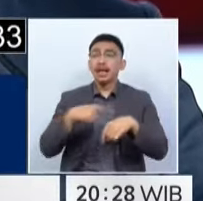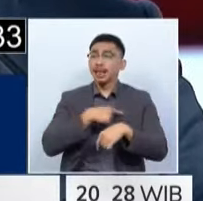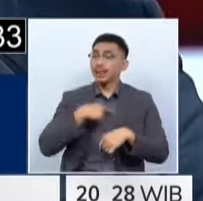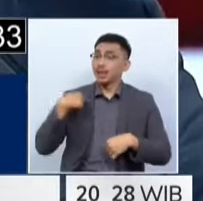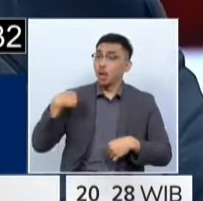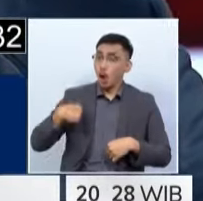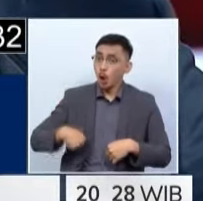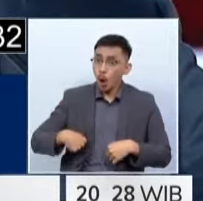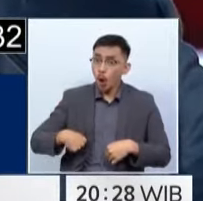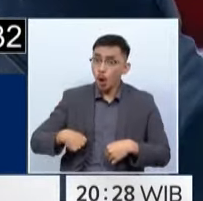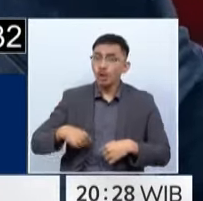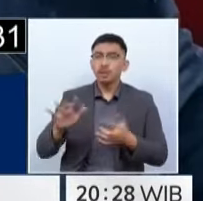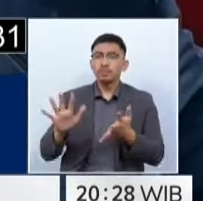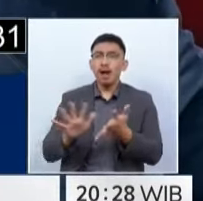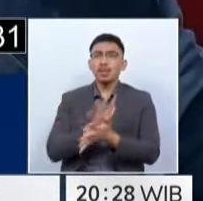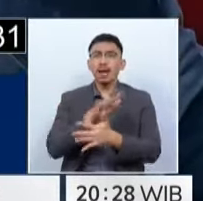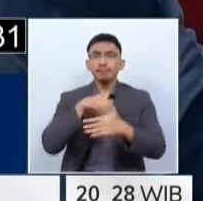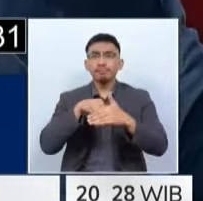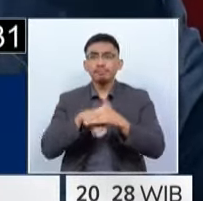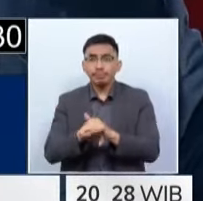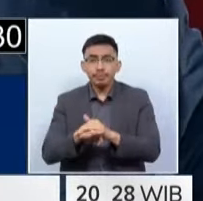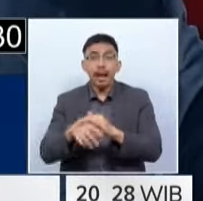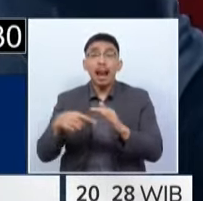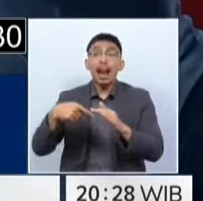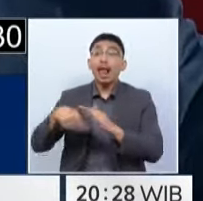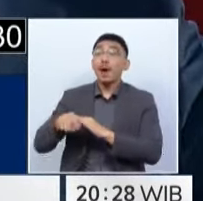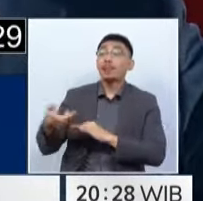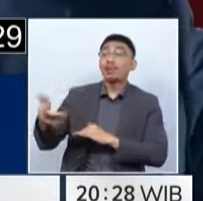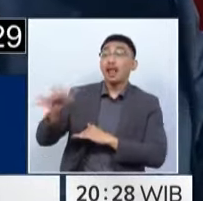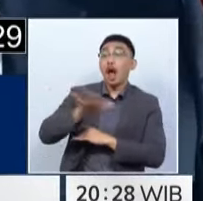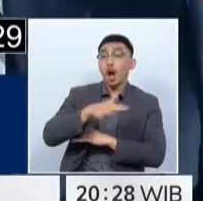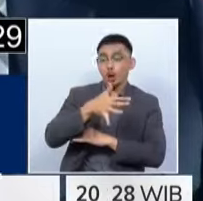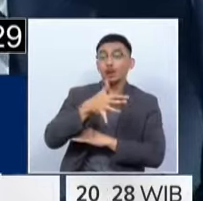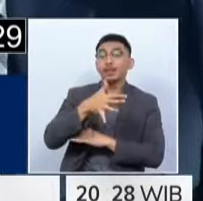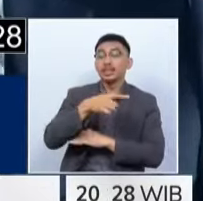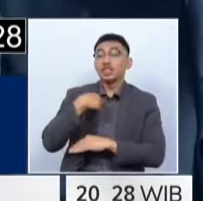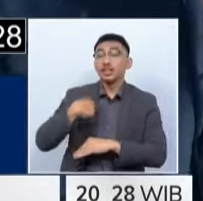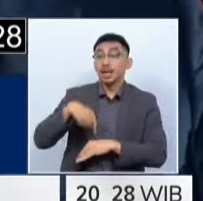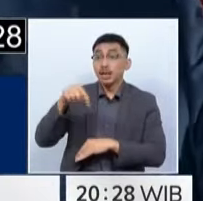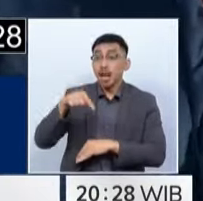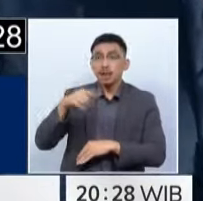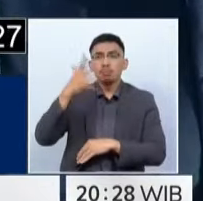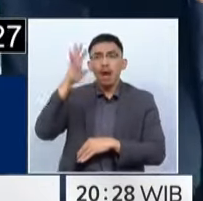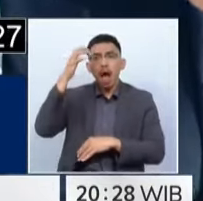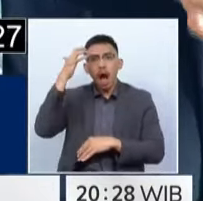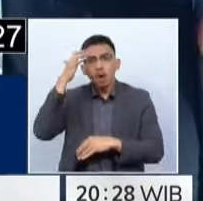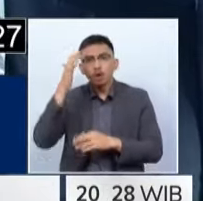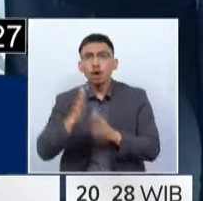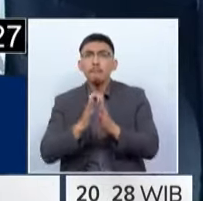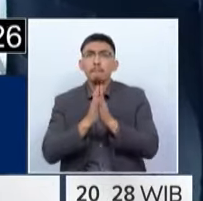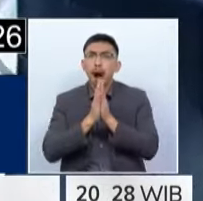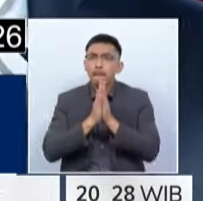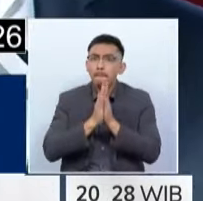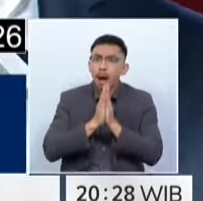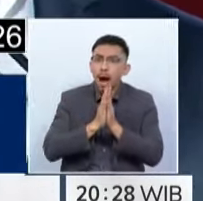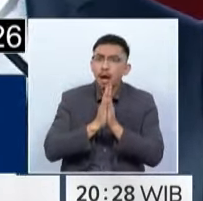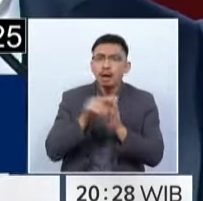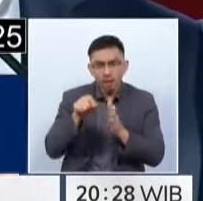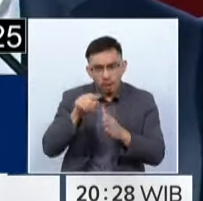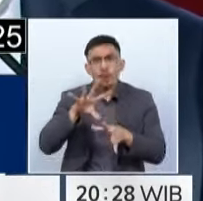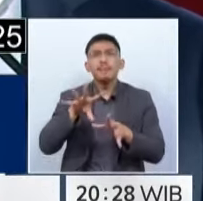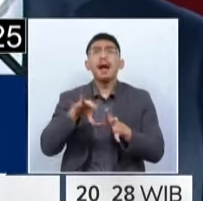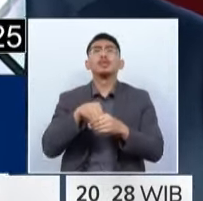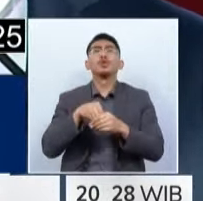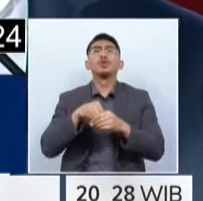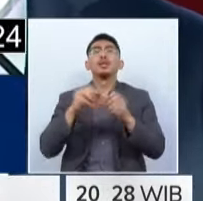Selatan Apakah itu Laos Apakah itu Myanmar sekarang itu akan menjadi bagian dari kesepakatan ASEAN terhadap